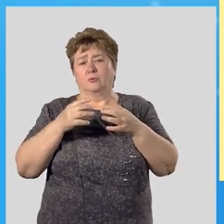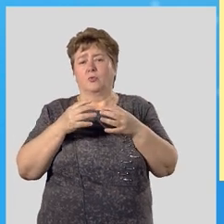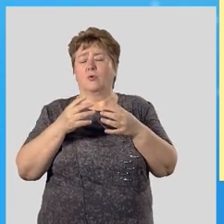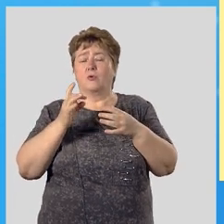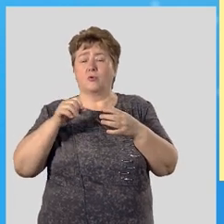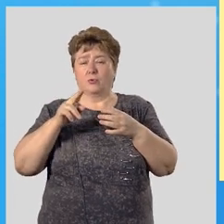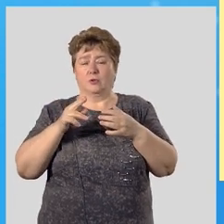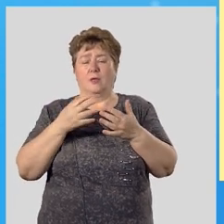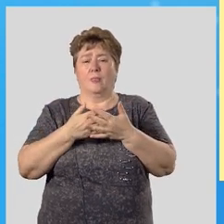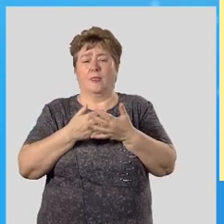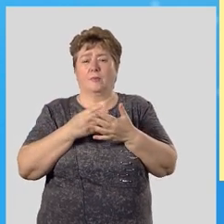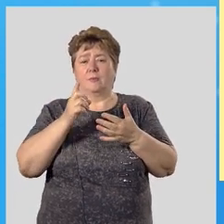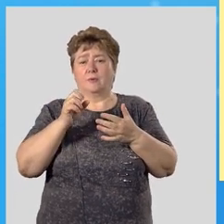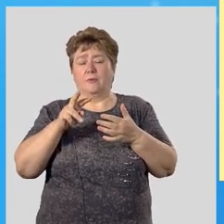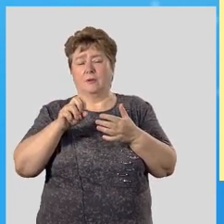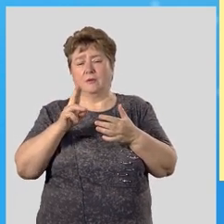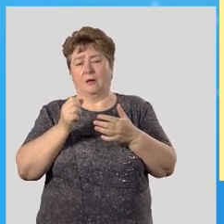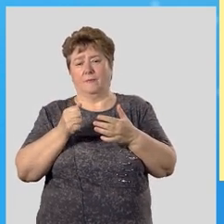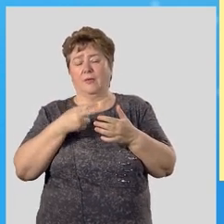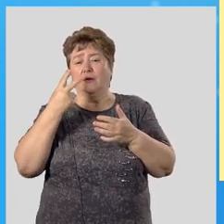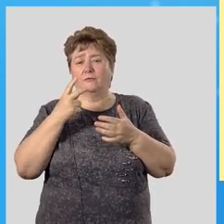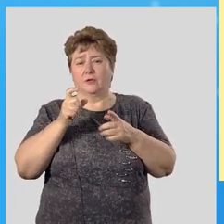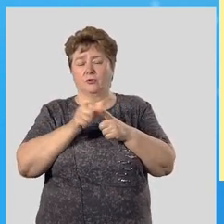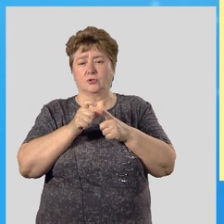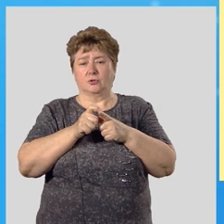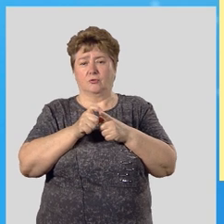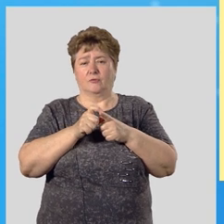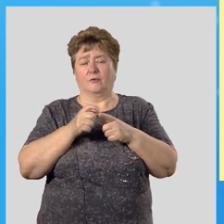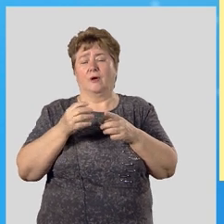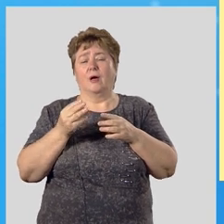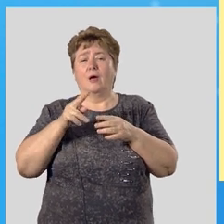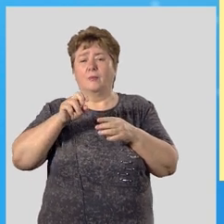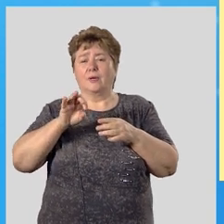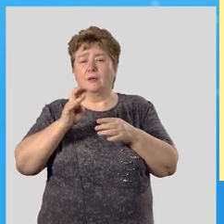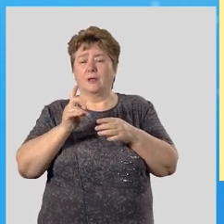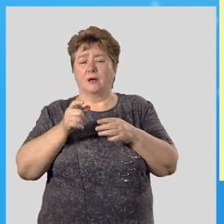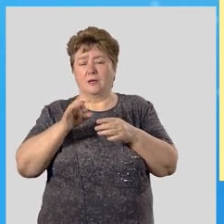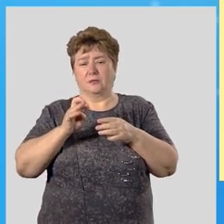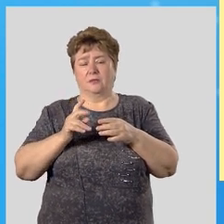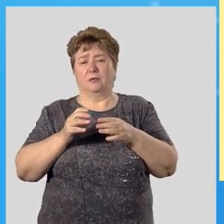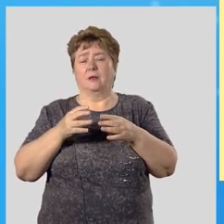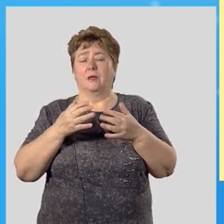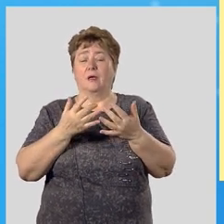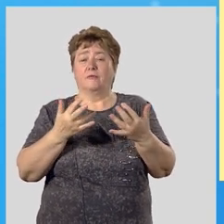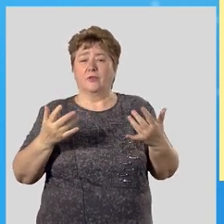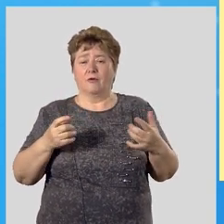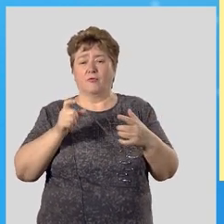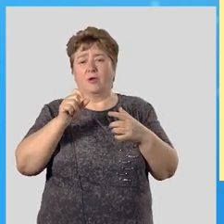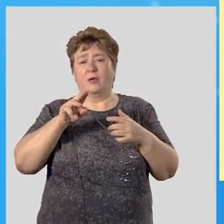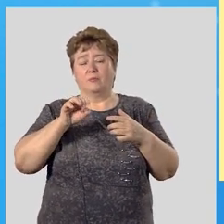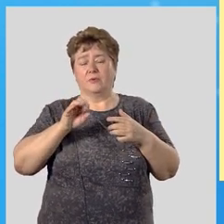роду, например, белка. Второе слово, прилагательное, видовой